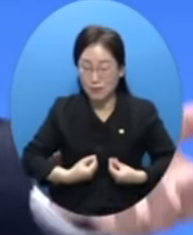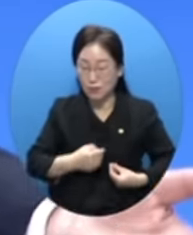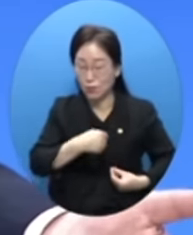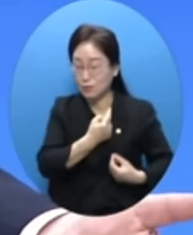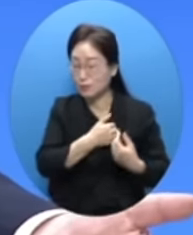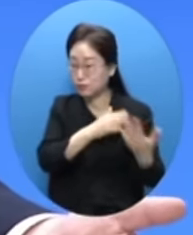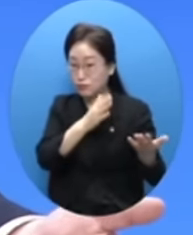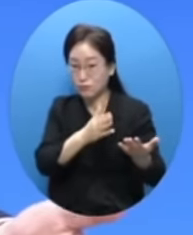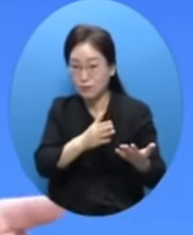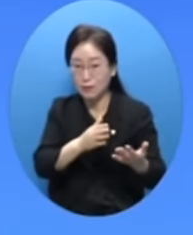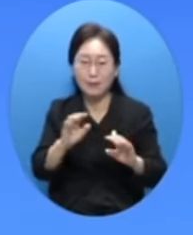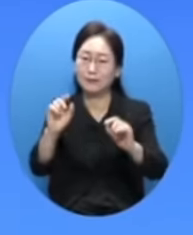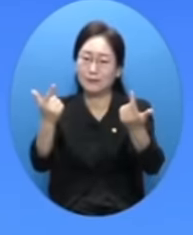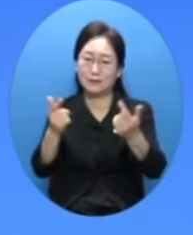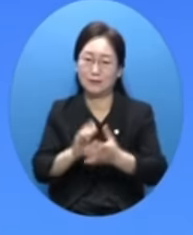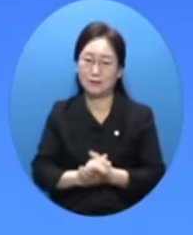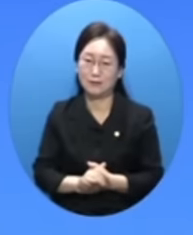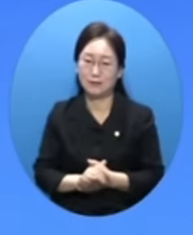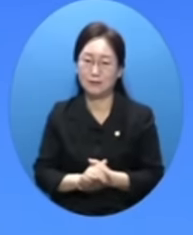두지 아니하시고